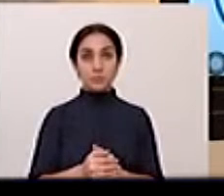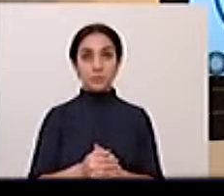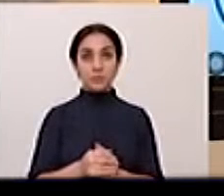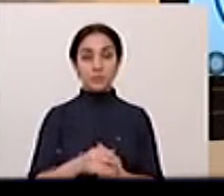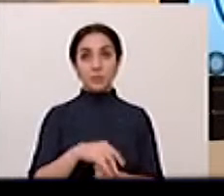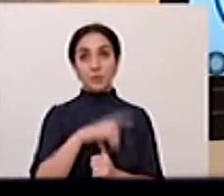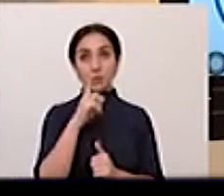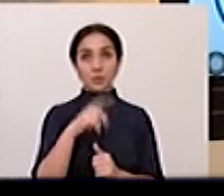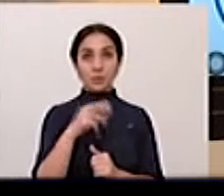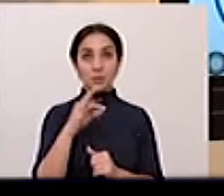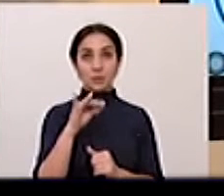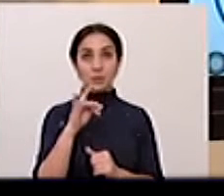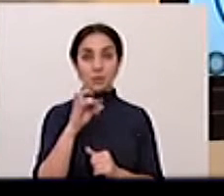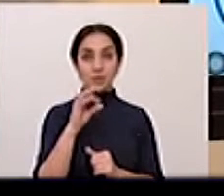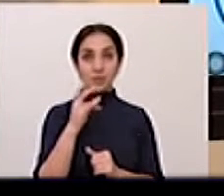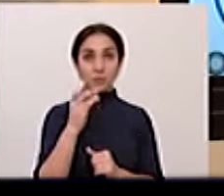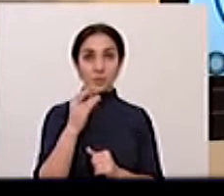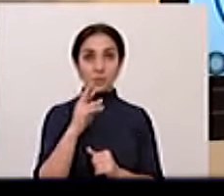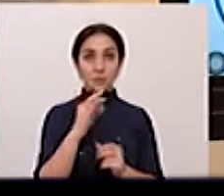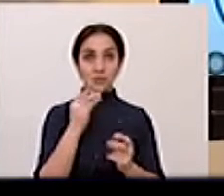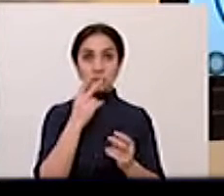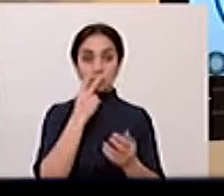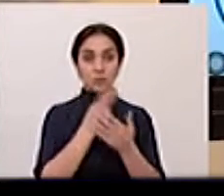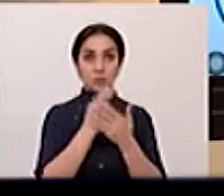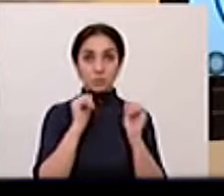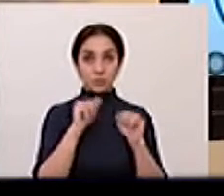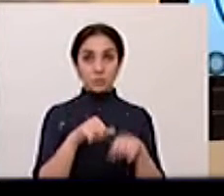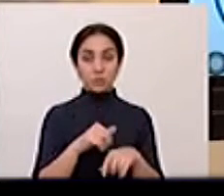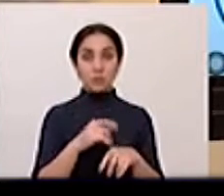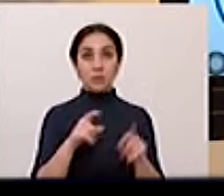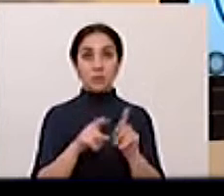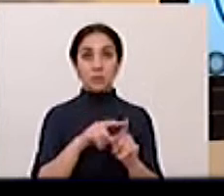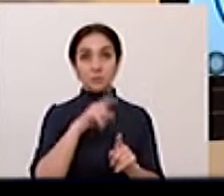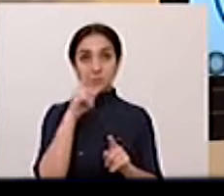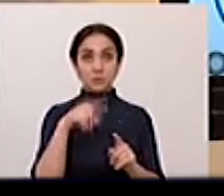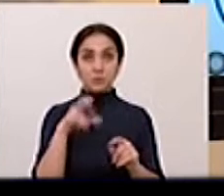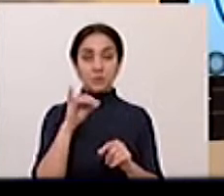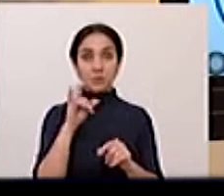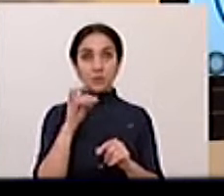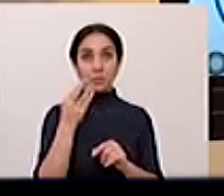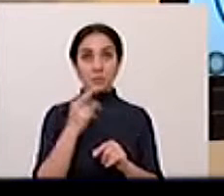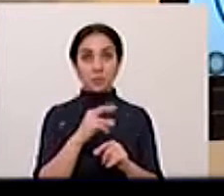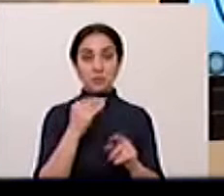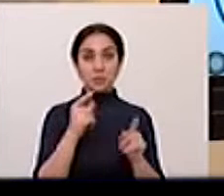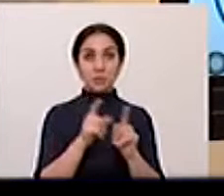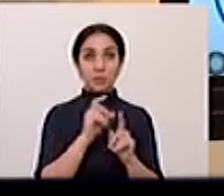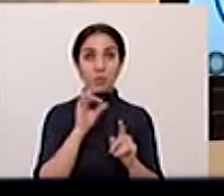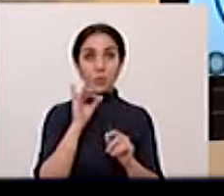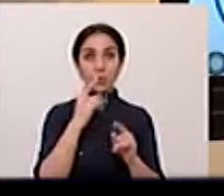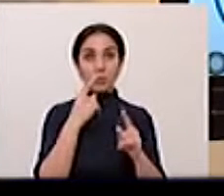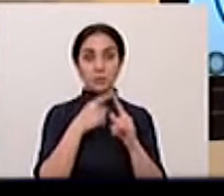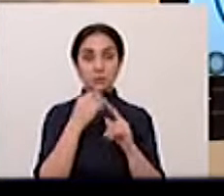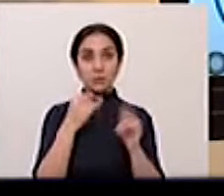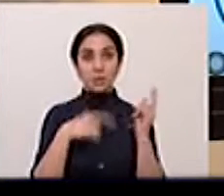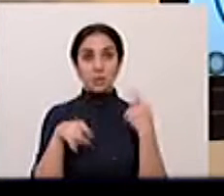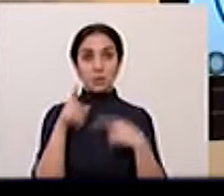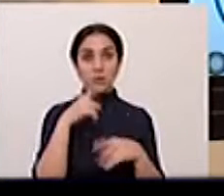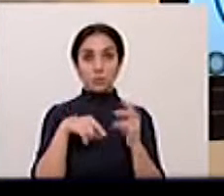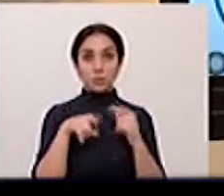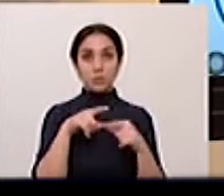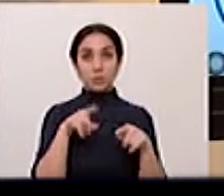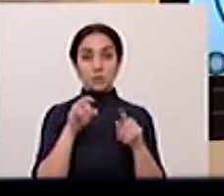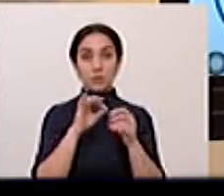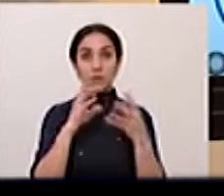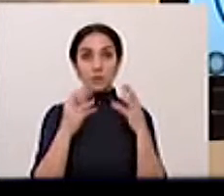egri chiziqli trapetsiya tasvirlanganini ko'rishingiz mumkin. Egri chiziqli trapetsiyani OX o'qi atrofida